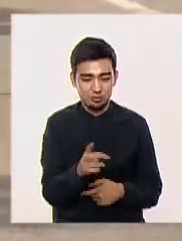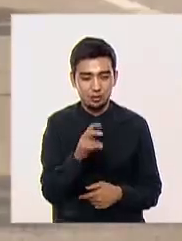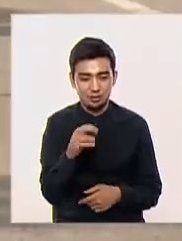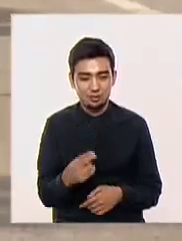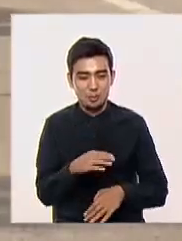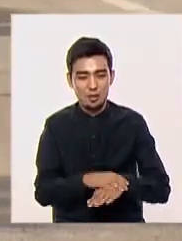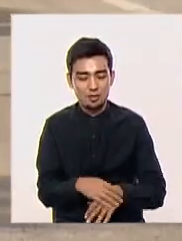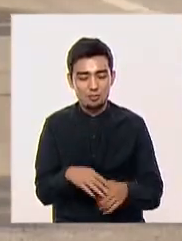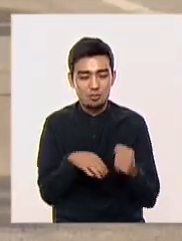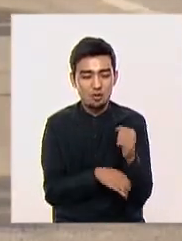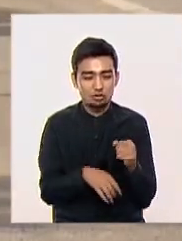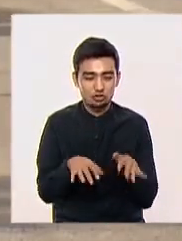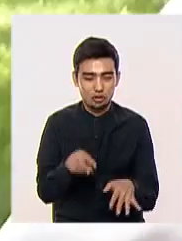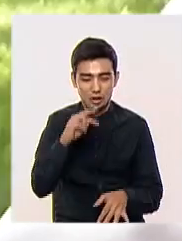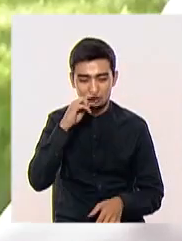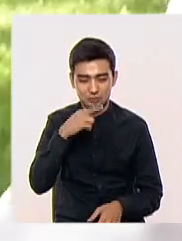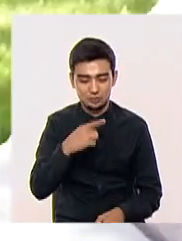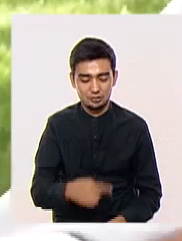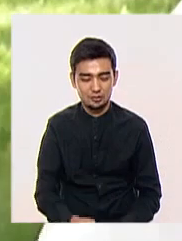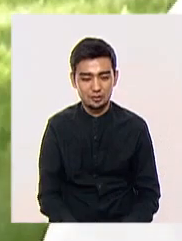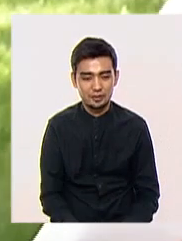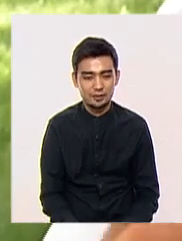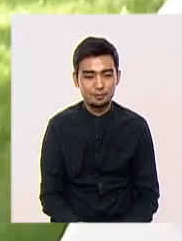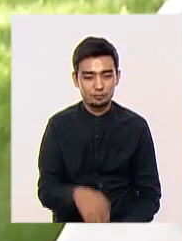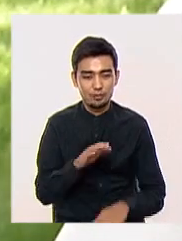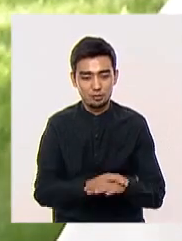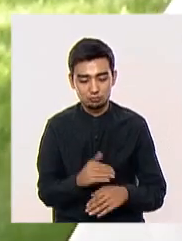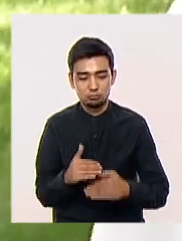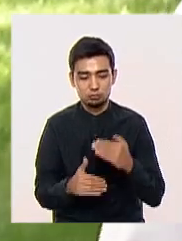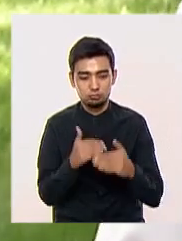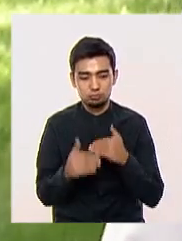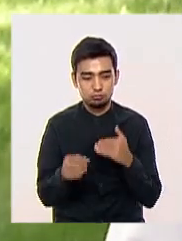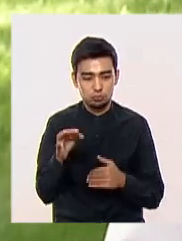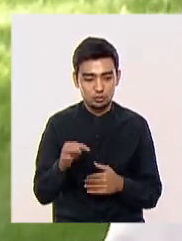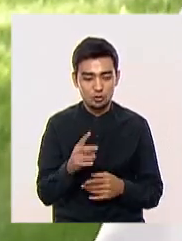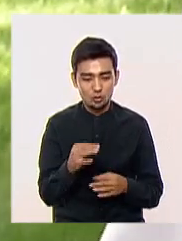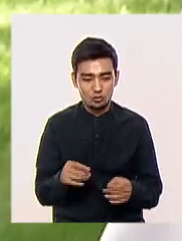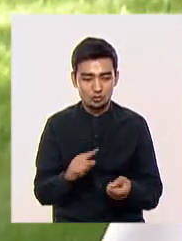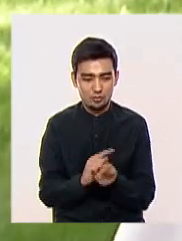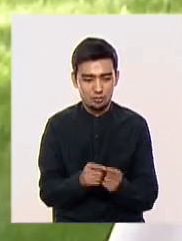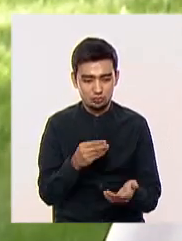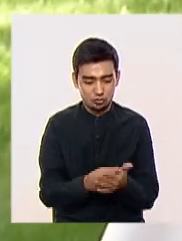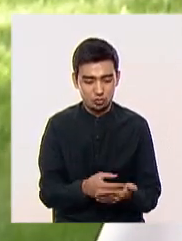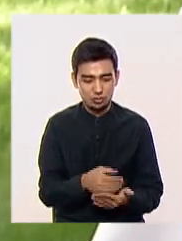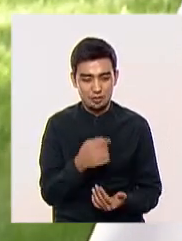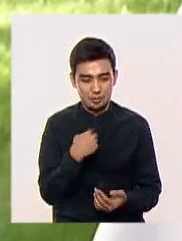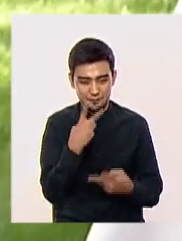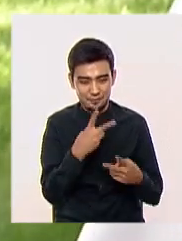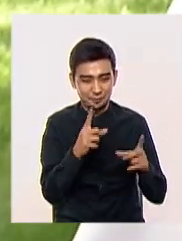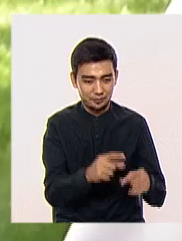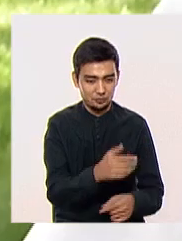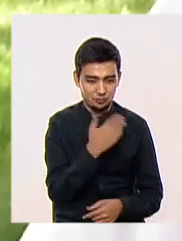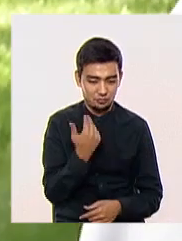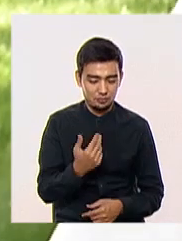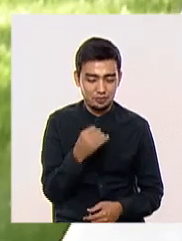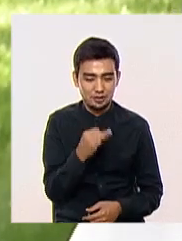соңғы шешімі қате болды деген пікірде. Ұлттық банк көтеріп келеатыр, бірақ одан қымбатшылықтың азайып отқанымыз көріп отқан жоқпыз. Сондықтан да